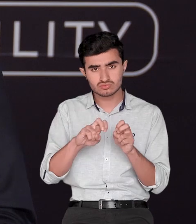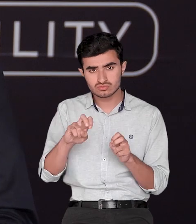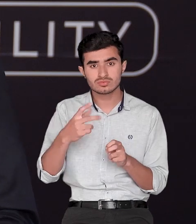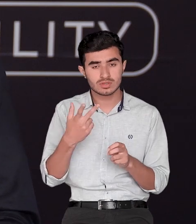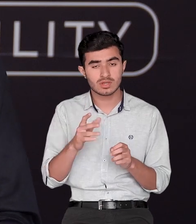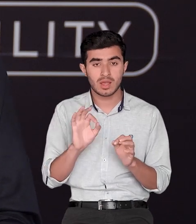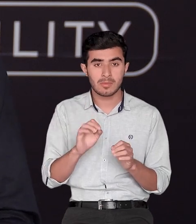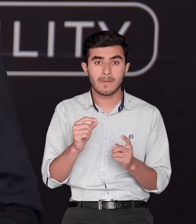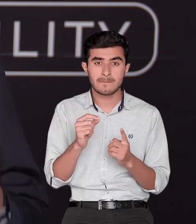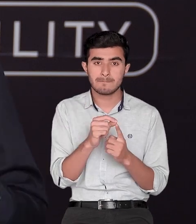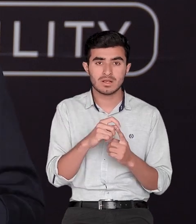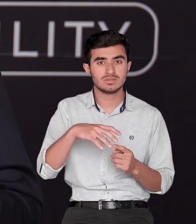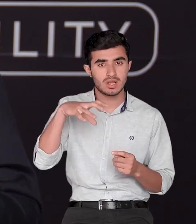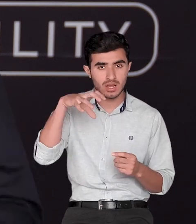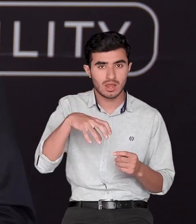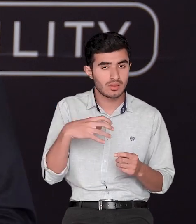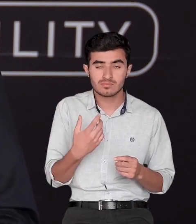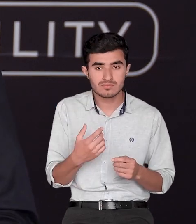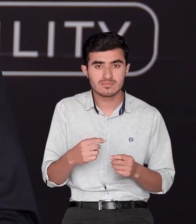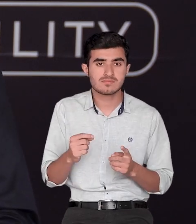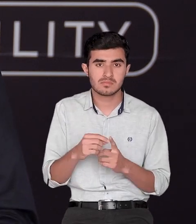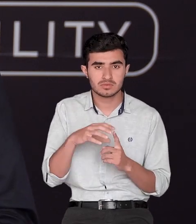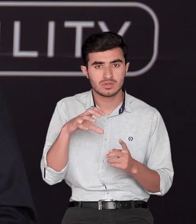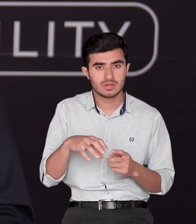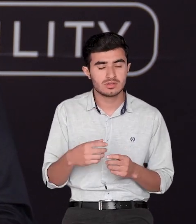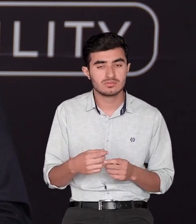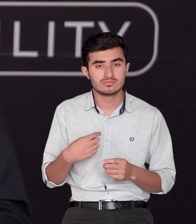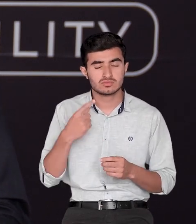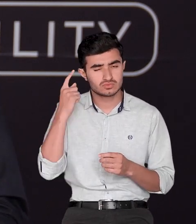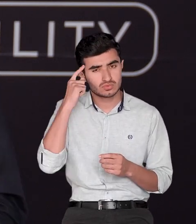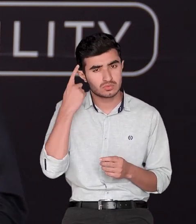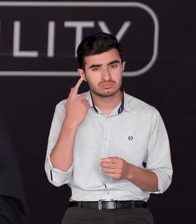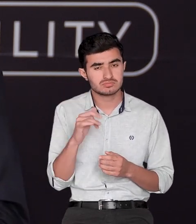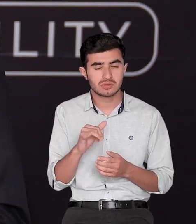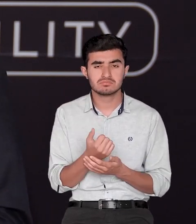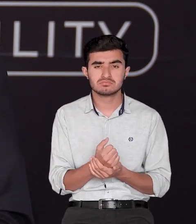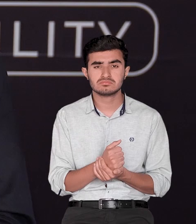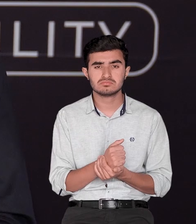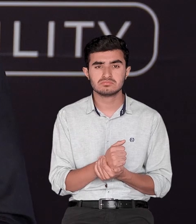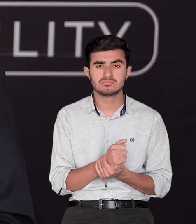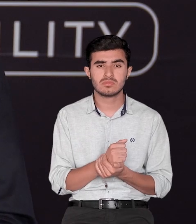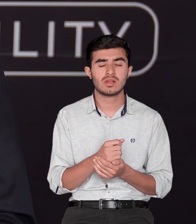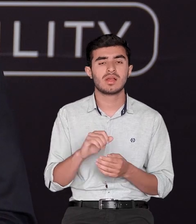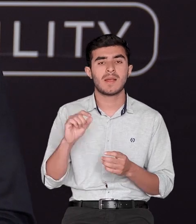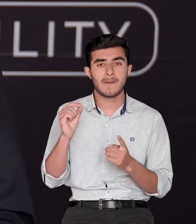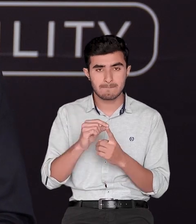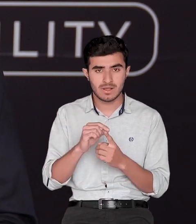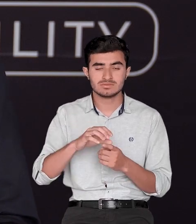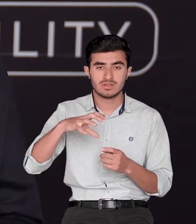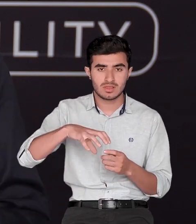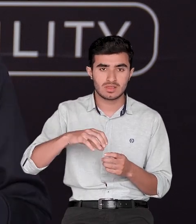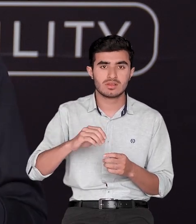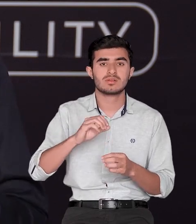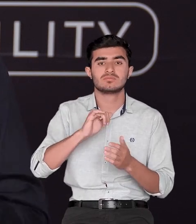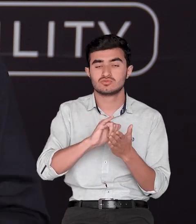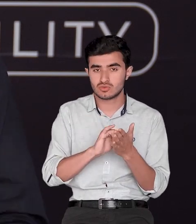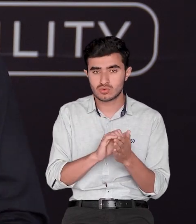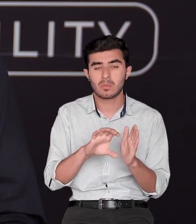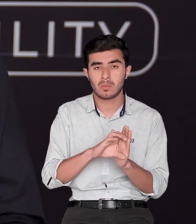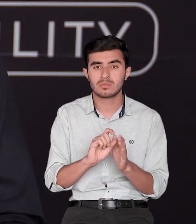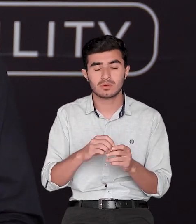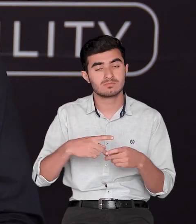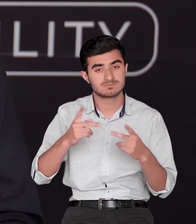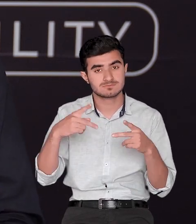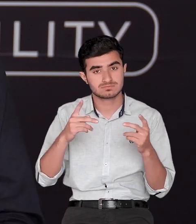मीडिया उजागर करके इसके लिए हम इंटरनेशनल टूरिज़म को डेवलप कर सकते हैं। तो इस गेम कुछ इस तरह है कि बुनियादी तौर